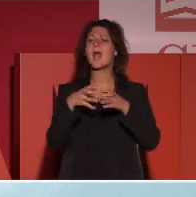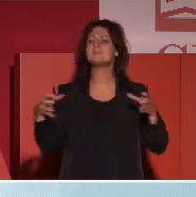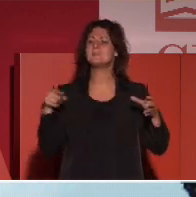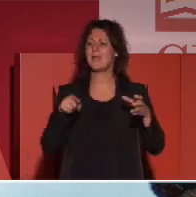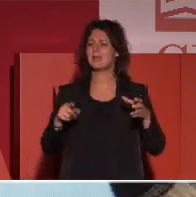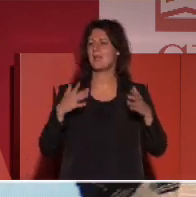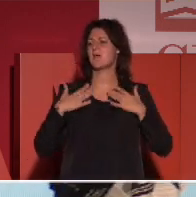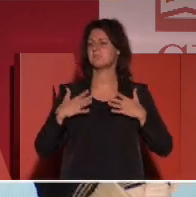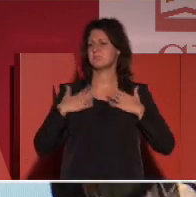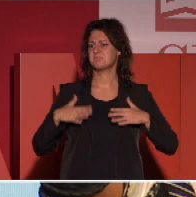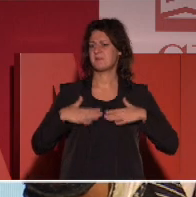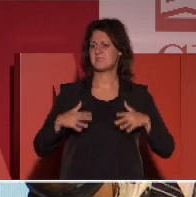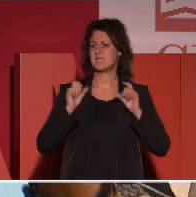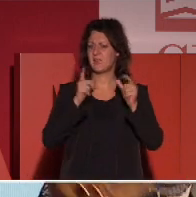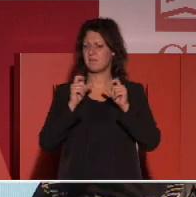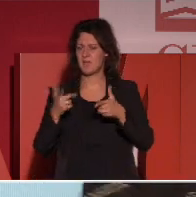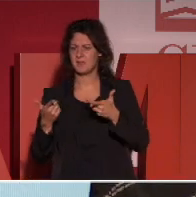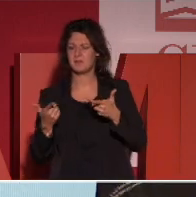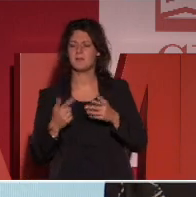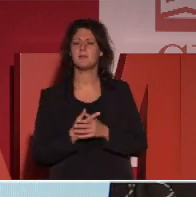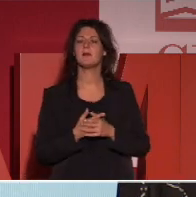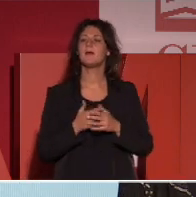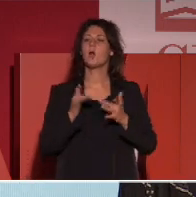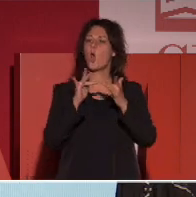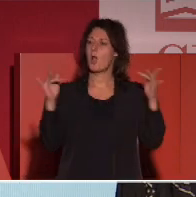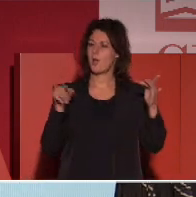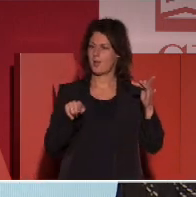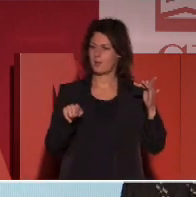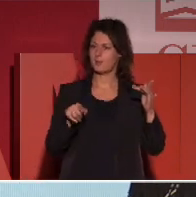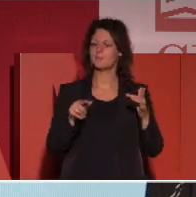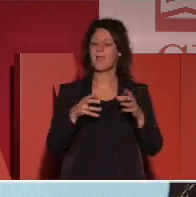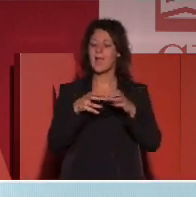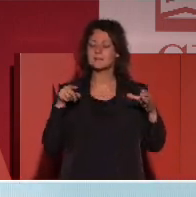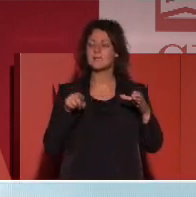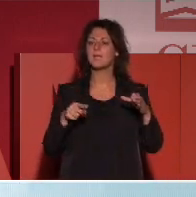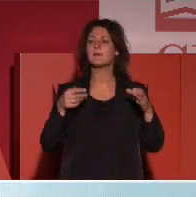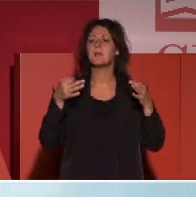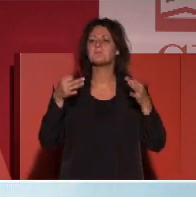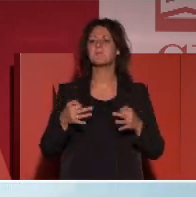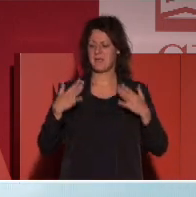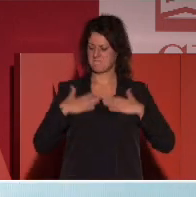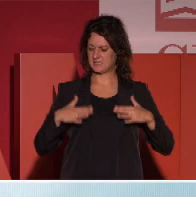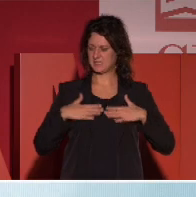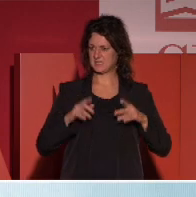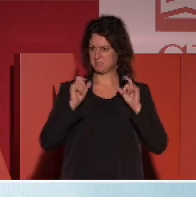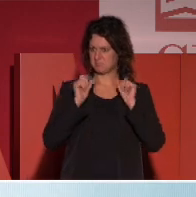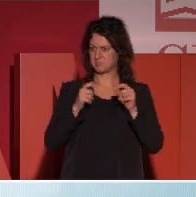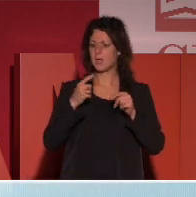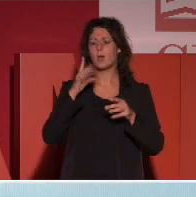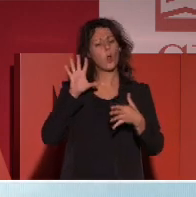vestiti e che ha immesso sul mercato una linea di abiti assolutamente eco friendly